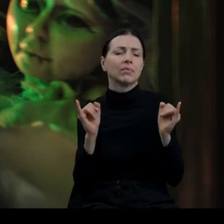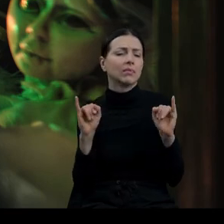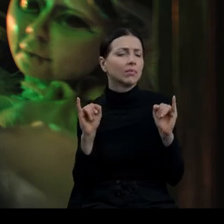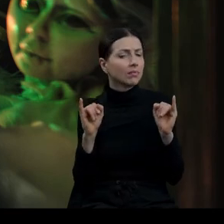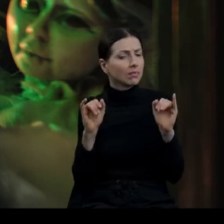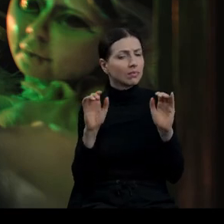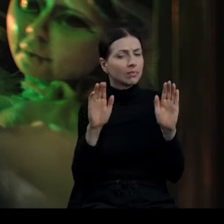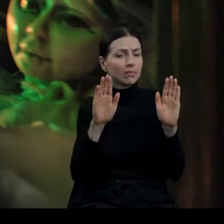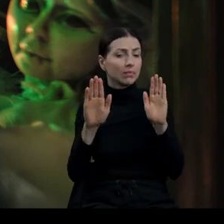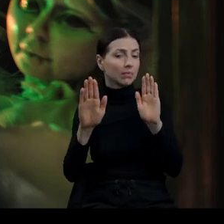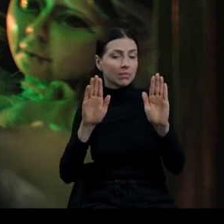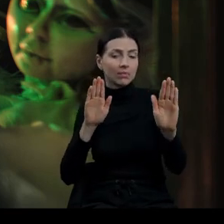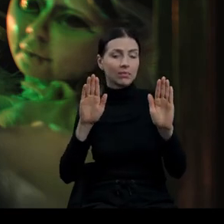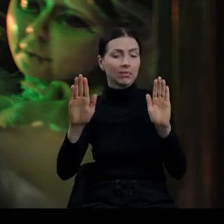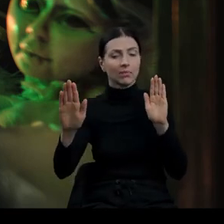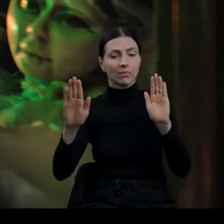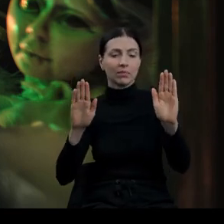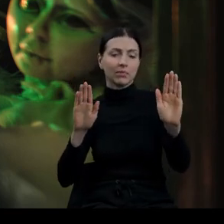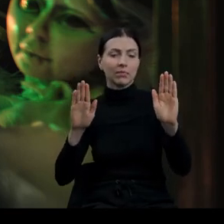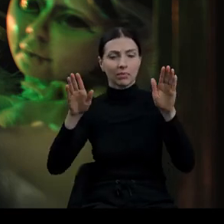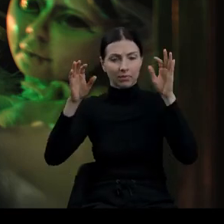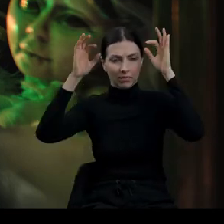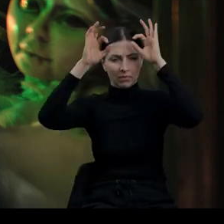ze sztuki współczesnej, wizualnej